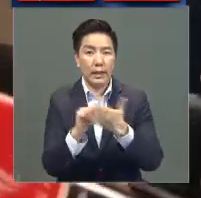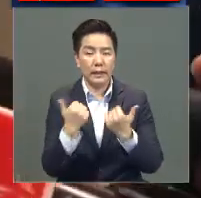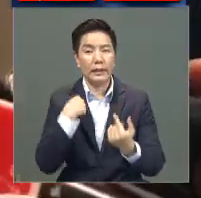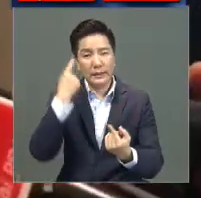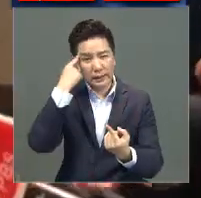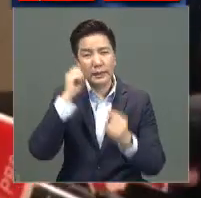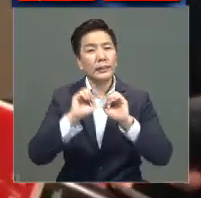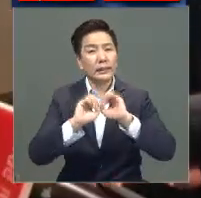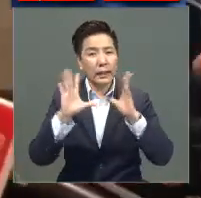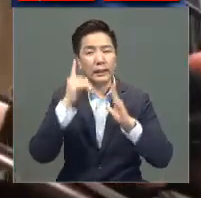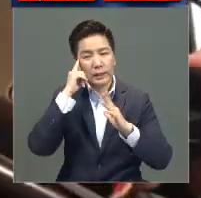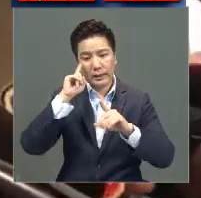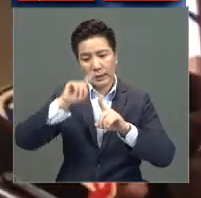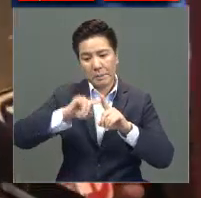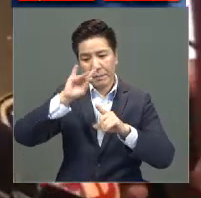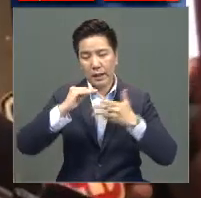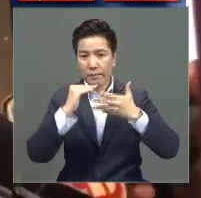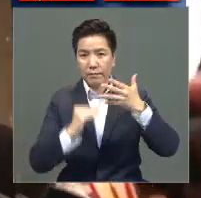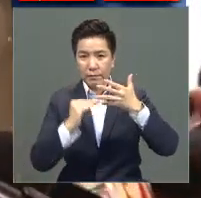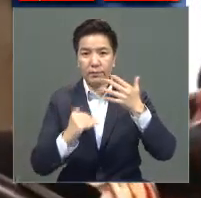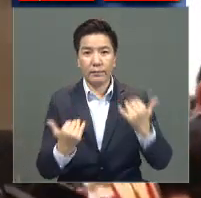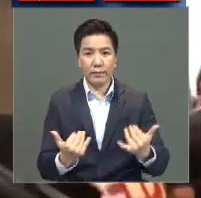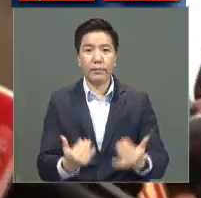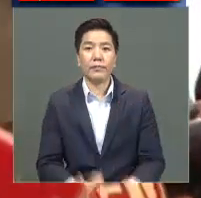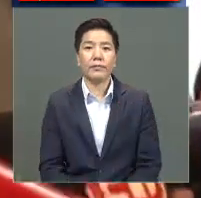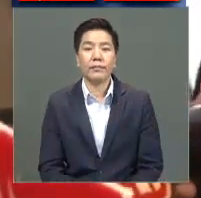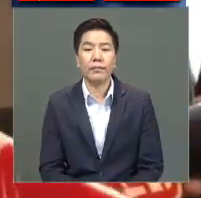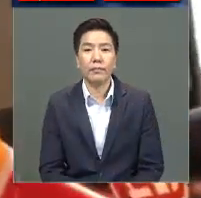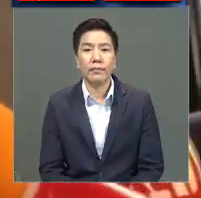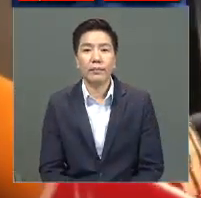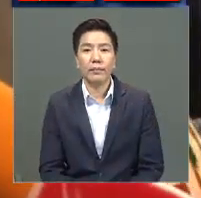คาดว่าจะมีความชัดเจนในปลายเดือนสิงหาคมนี้